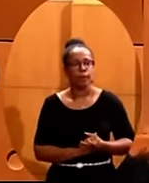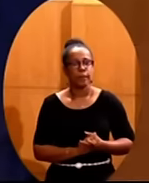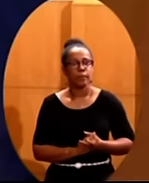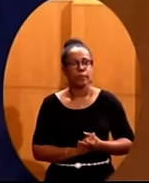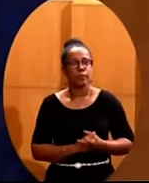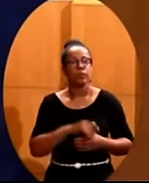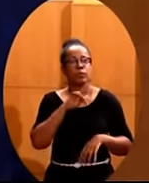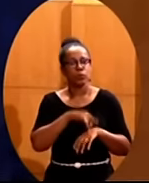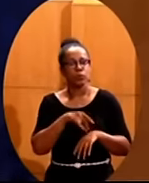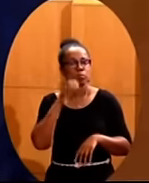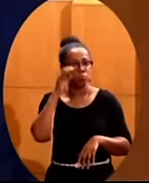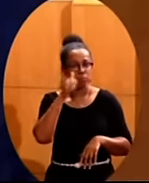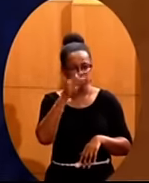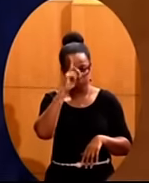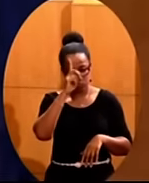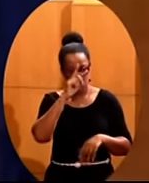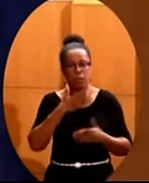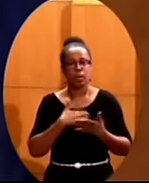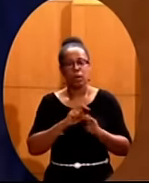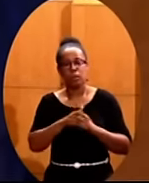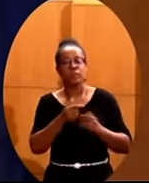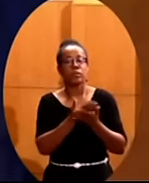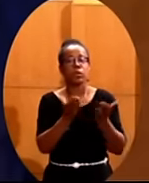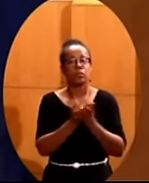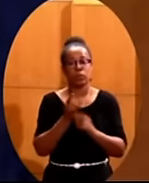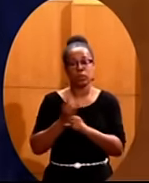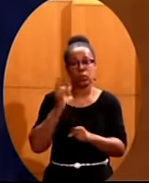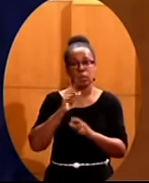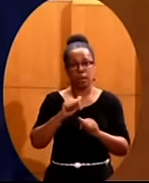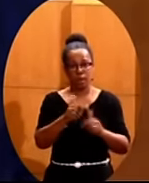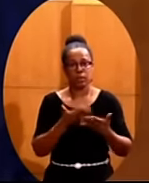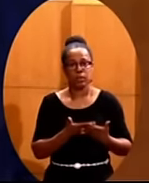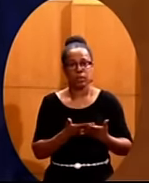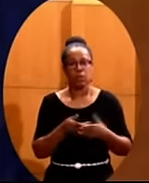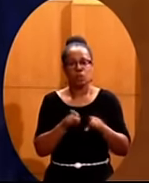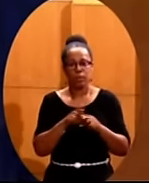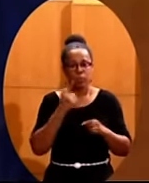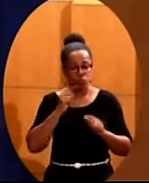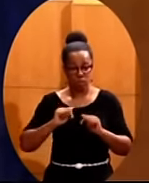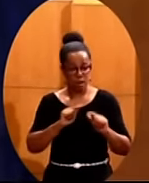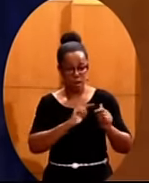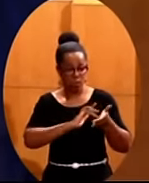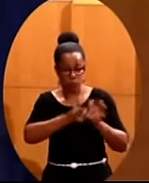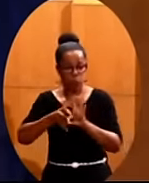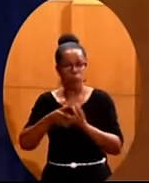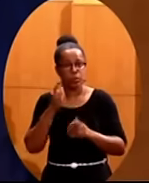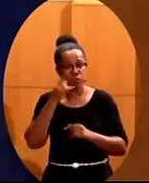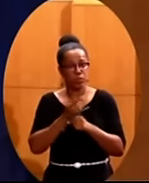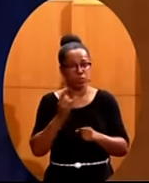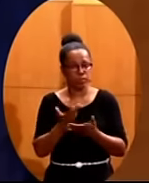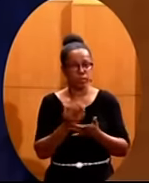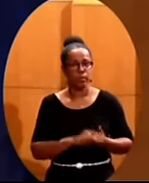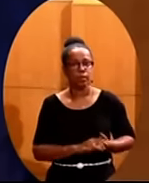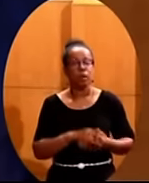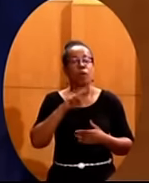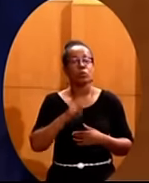bien entendu car les conditions historiques sont aujourd'hui réunies en